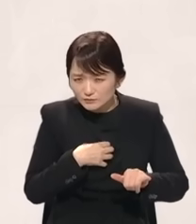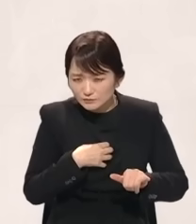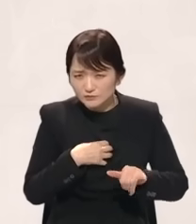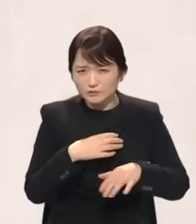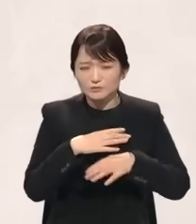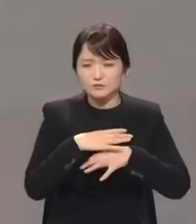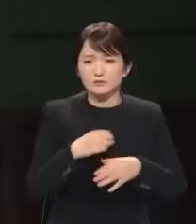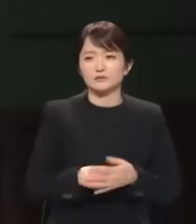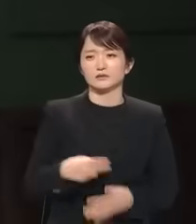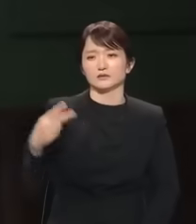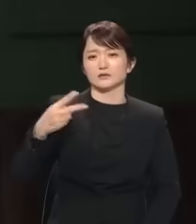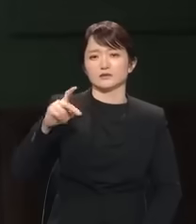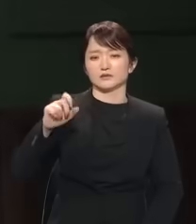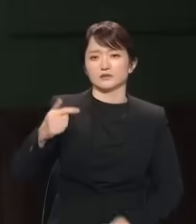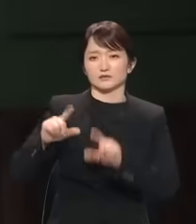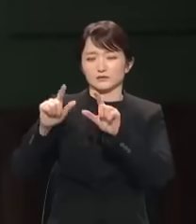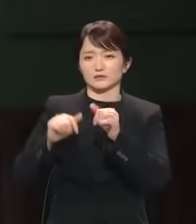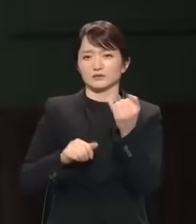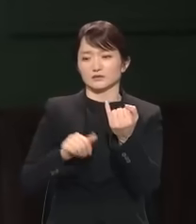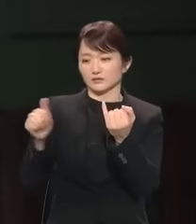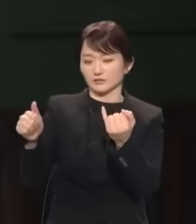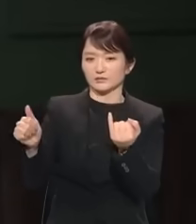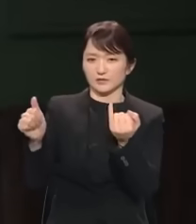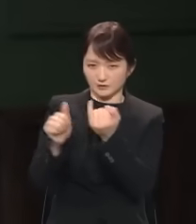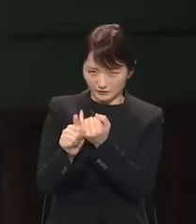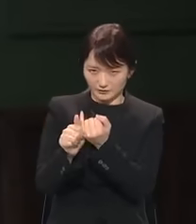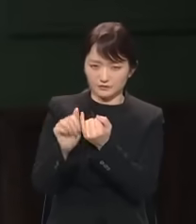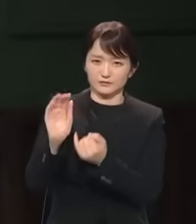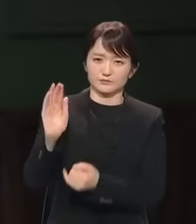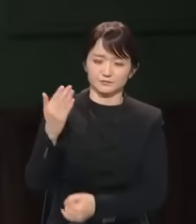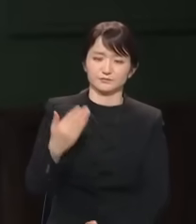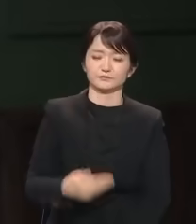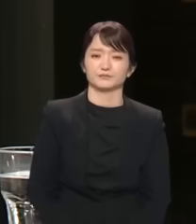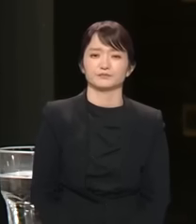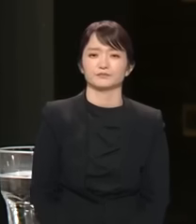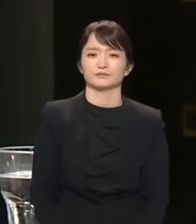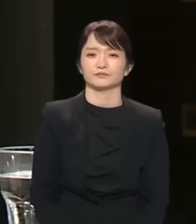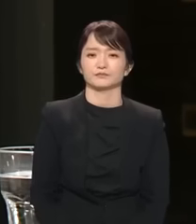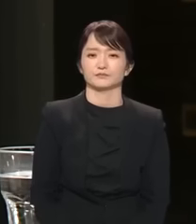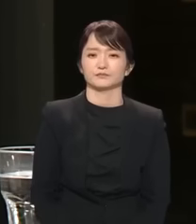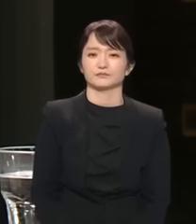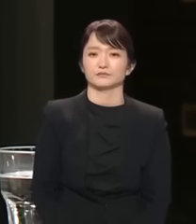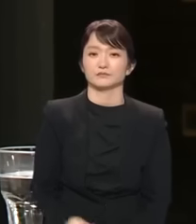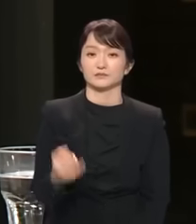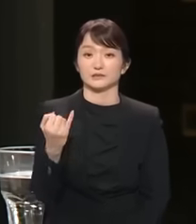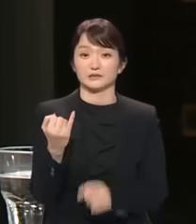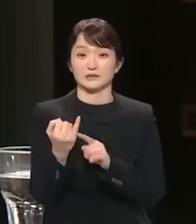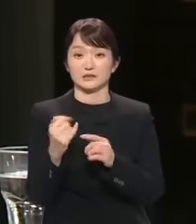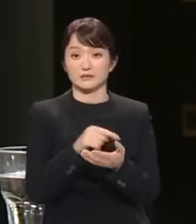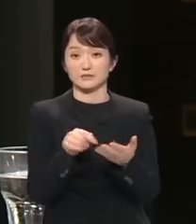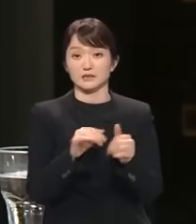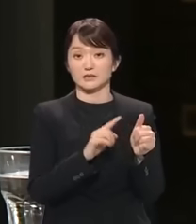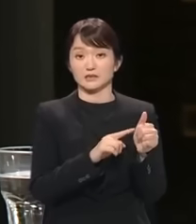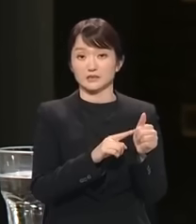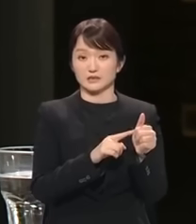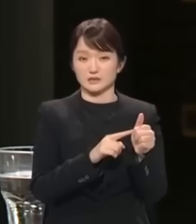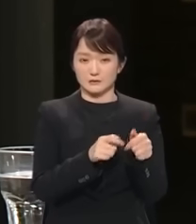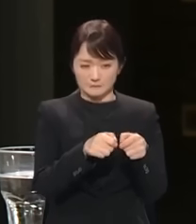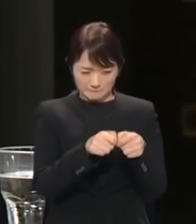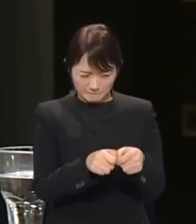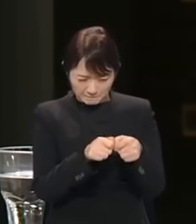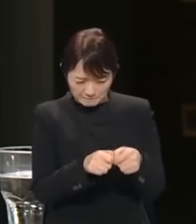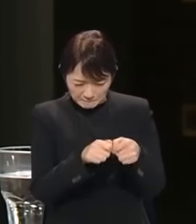2016년에 여성과 남자 친구는 결혼까지 하게 됩니다 자 바로 이때부터 여성은이 피해자 남성의 일거수